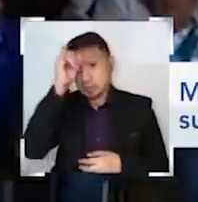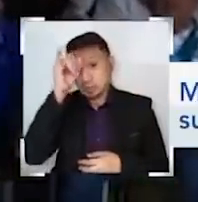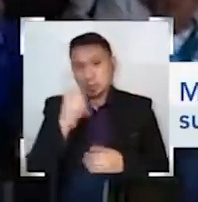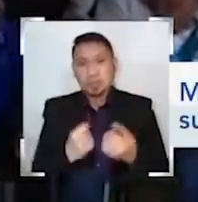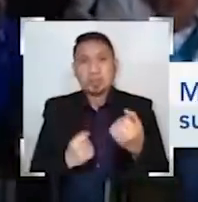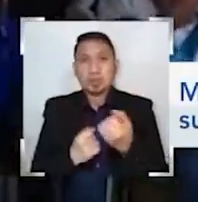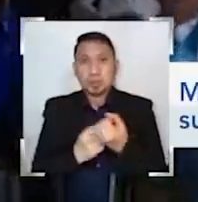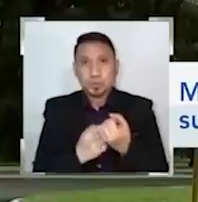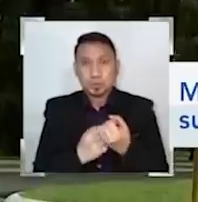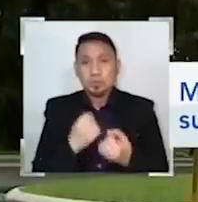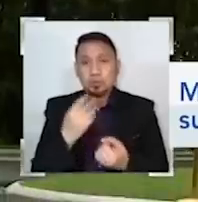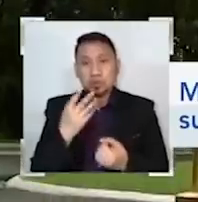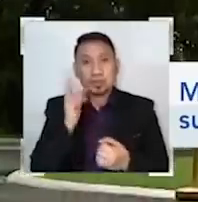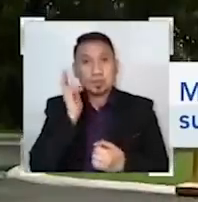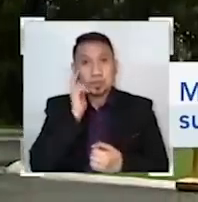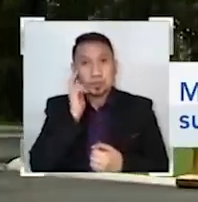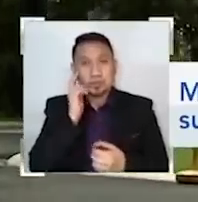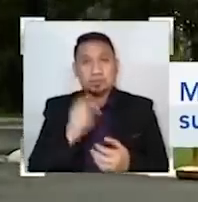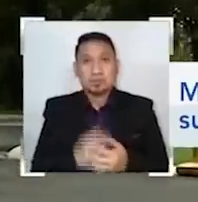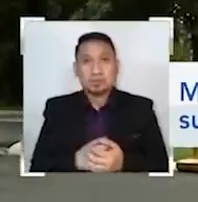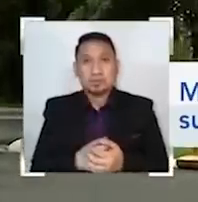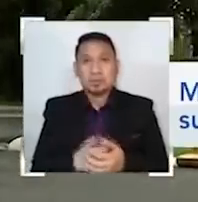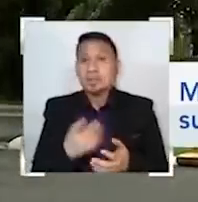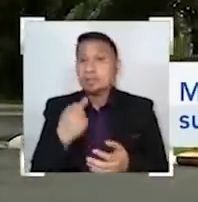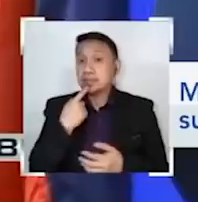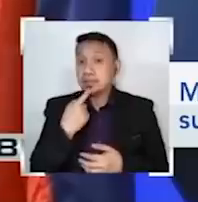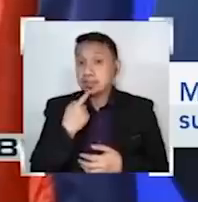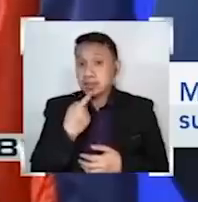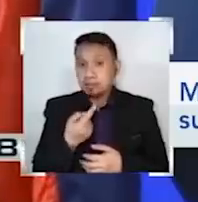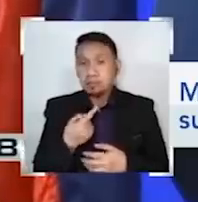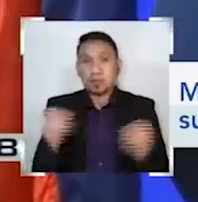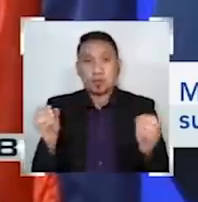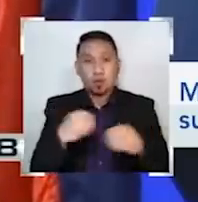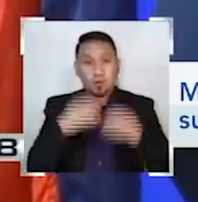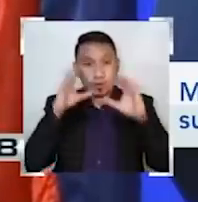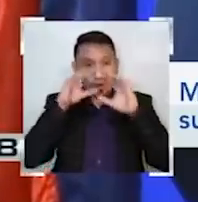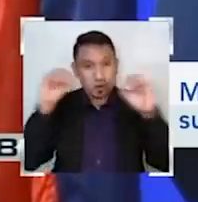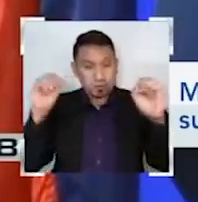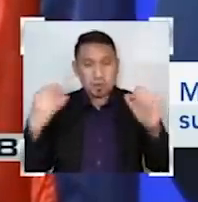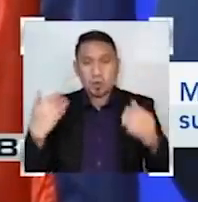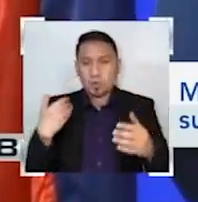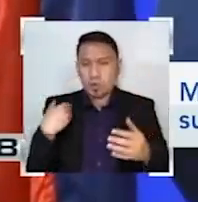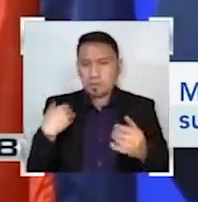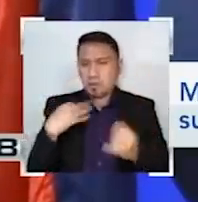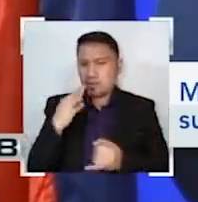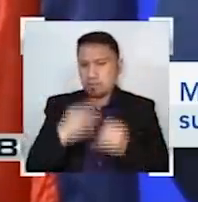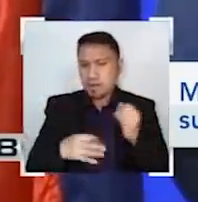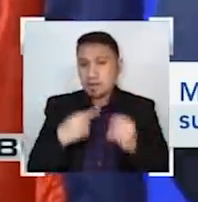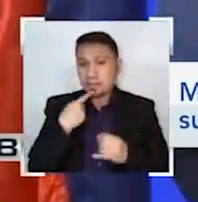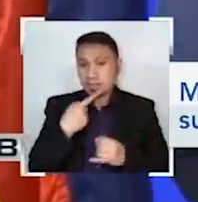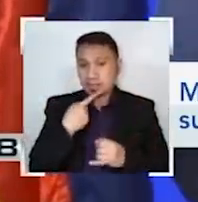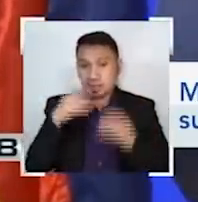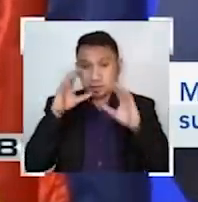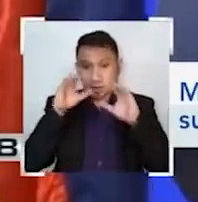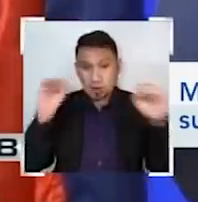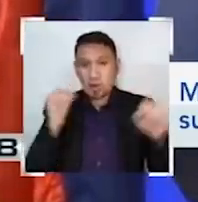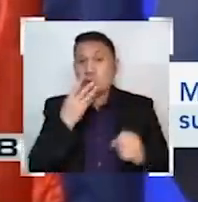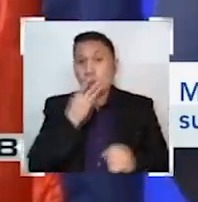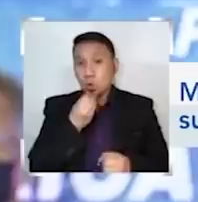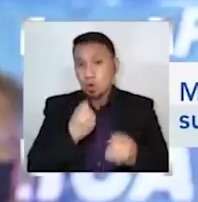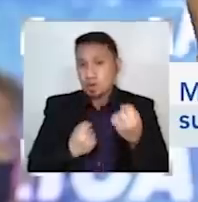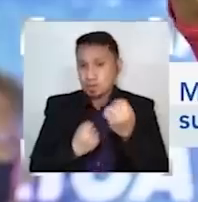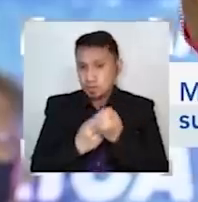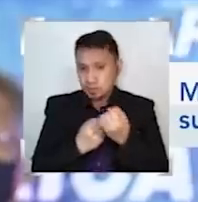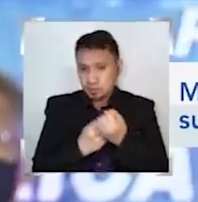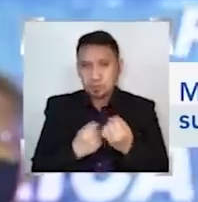ni Pangulong Duterte. Ang sabi ng Malacanang, wala pang pinal na sinasabi ang Pangulo kung sino ang sinusuportahang presidential